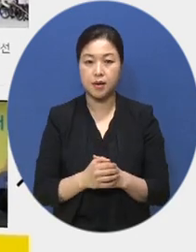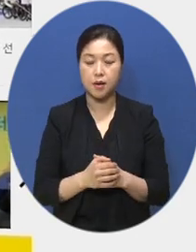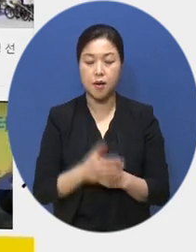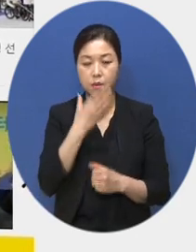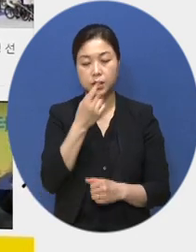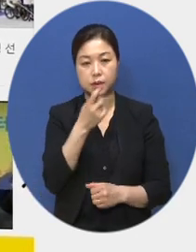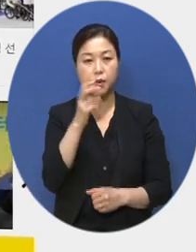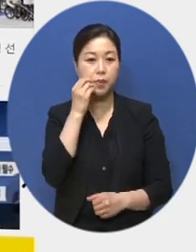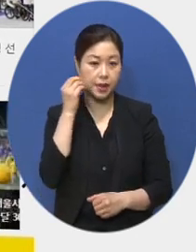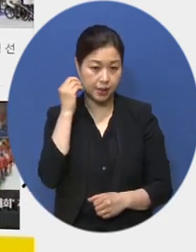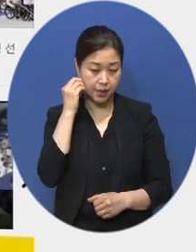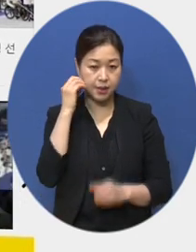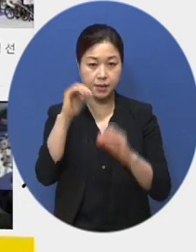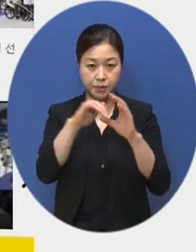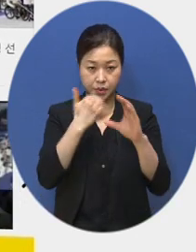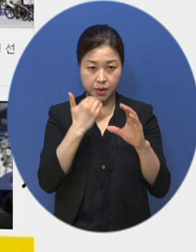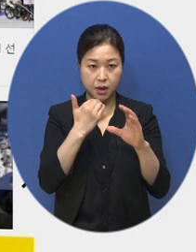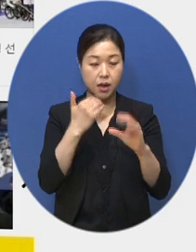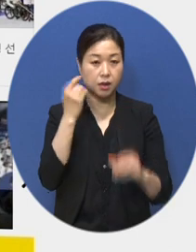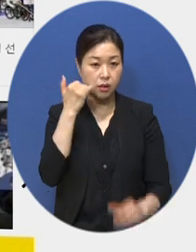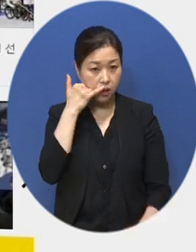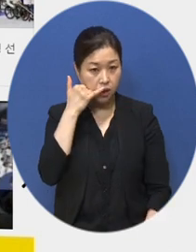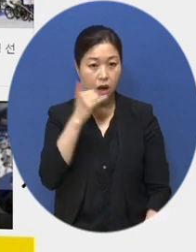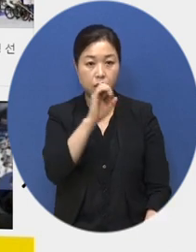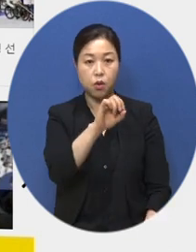홈페이지 또는 전자우편,